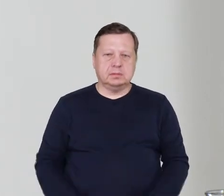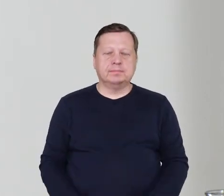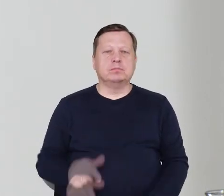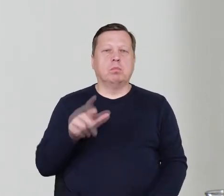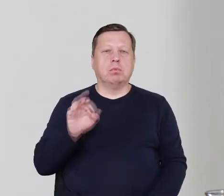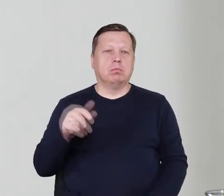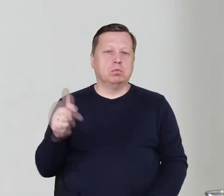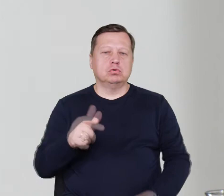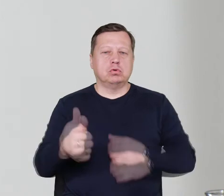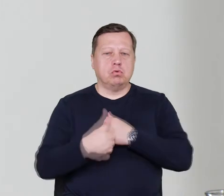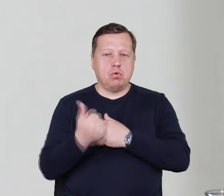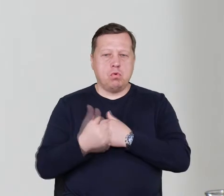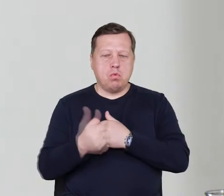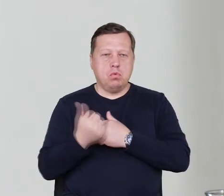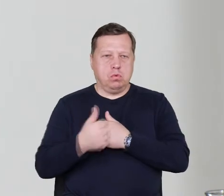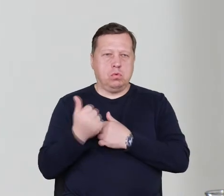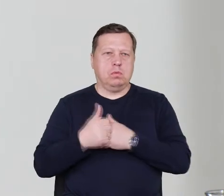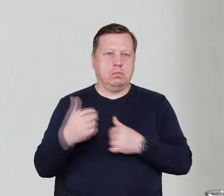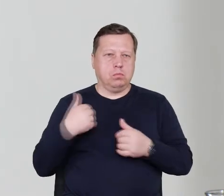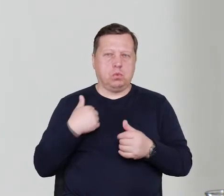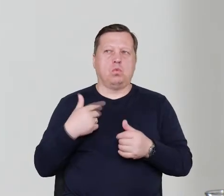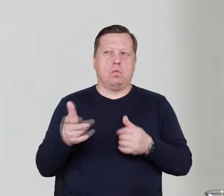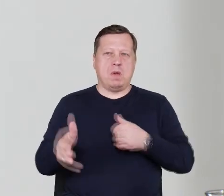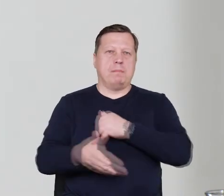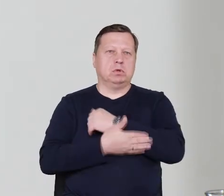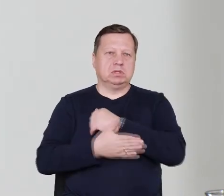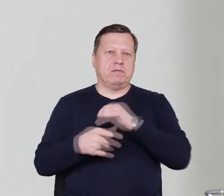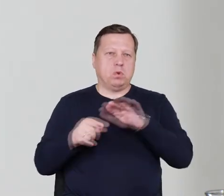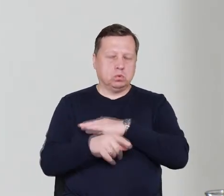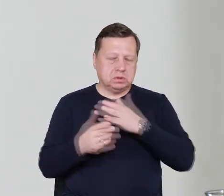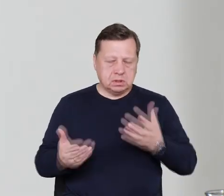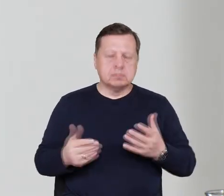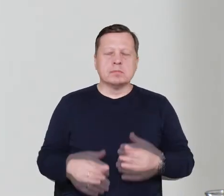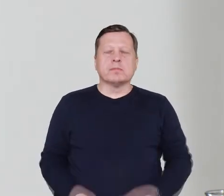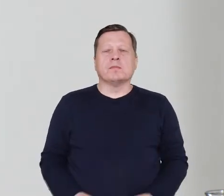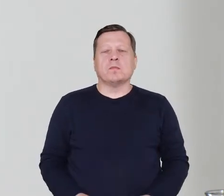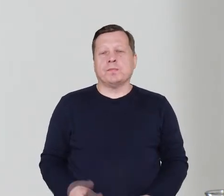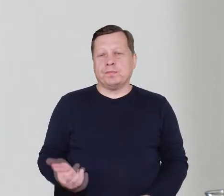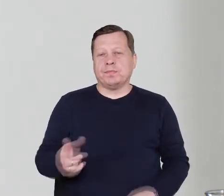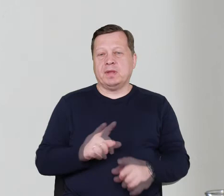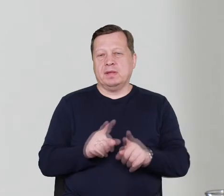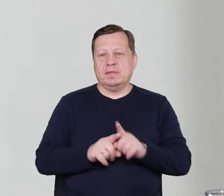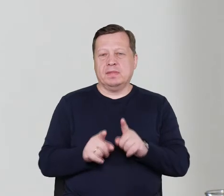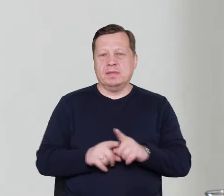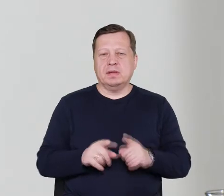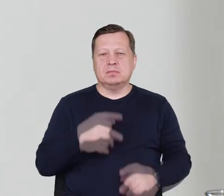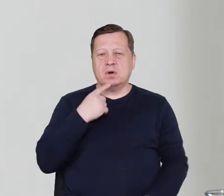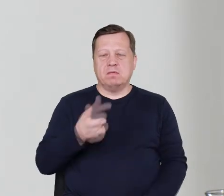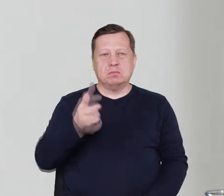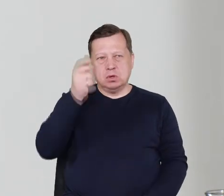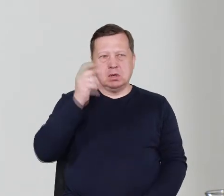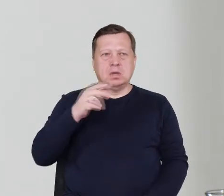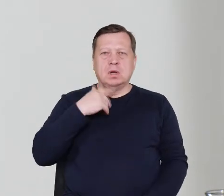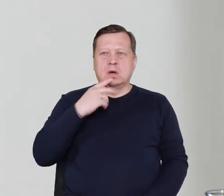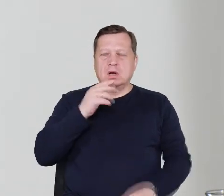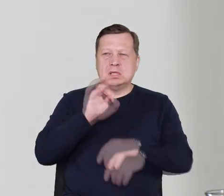udokumentować że miało się podstawy do tego no i przede wszystkim unikać wszystkich jakiś takich dehumanize jących